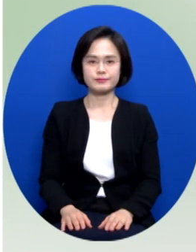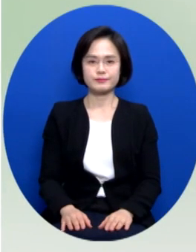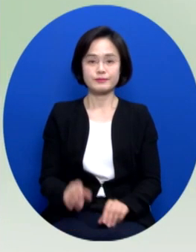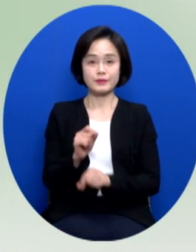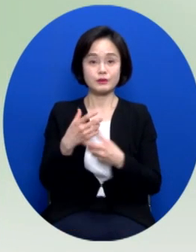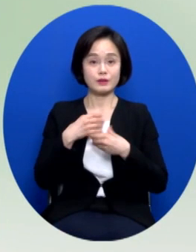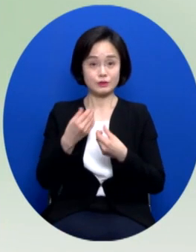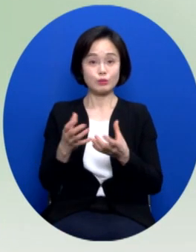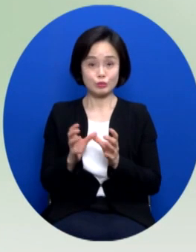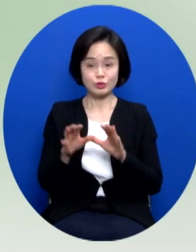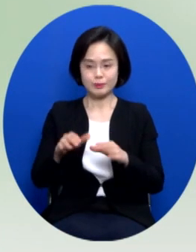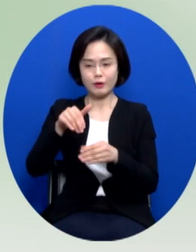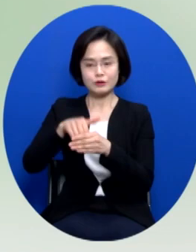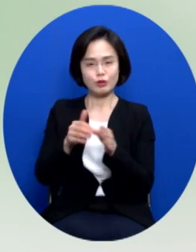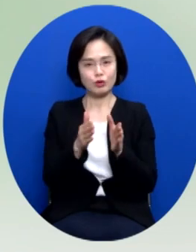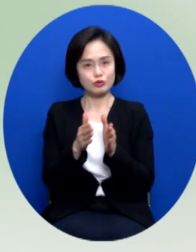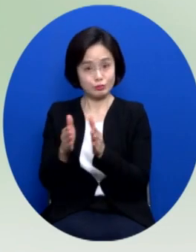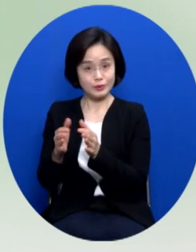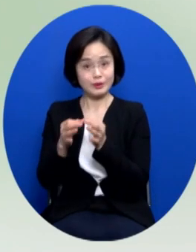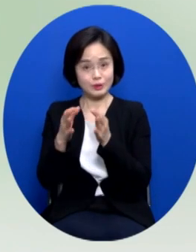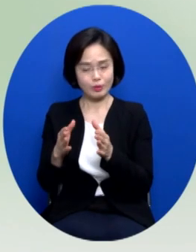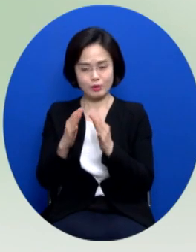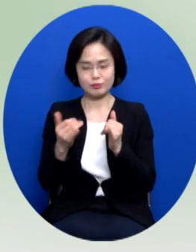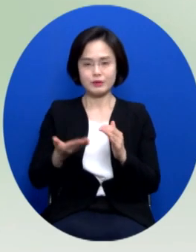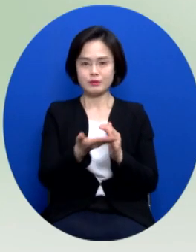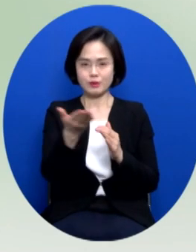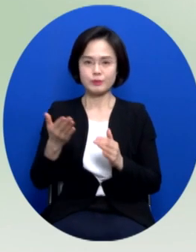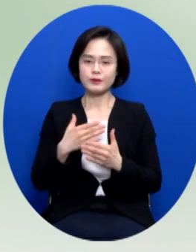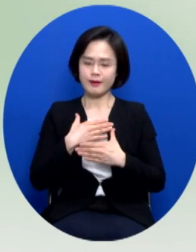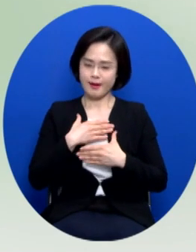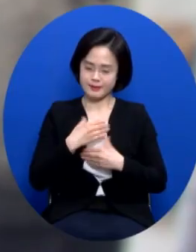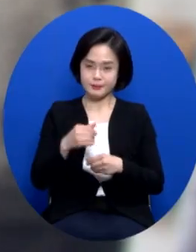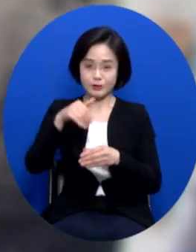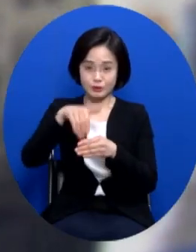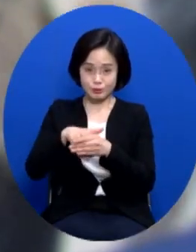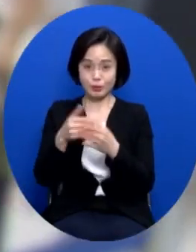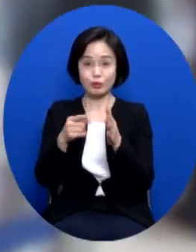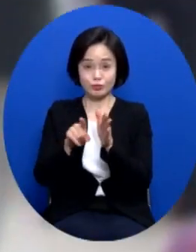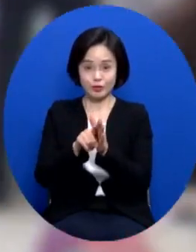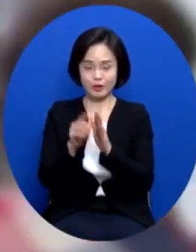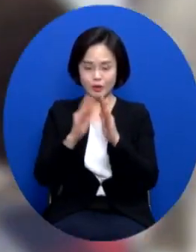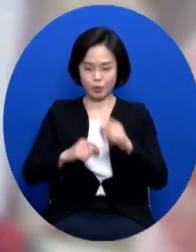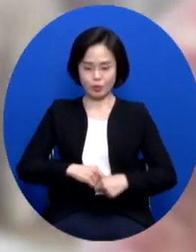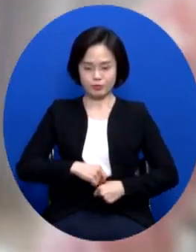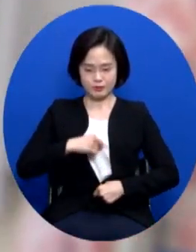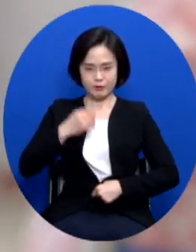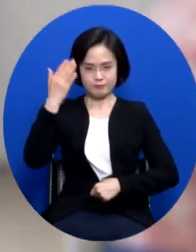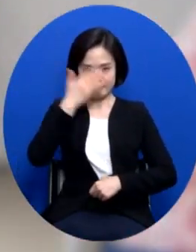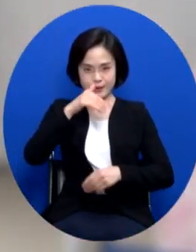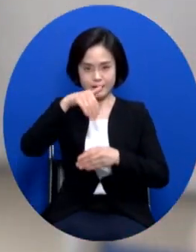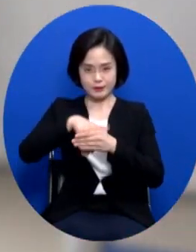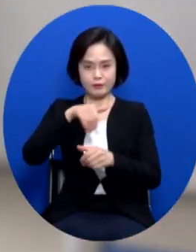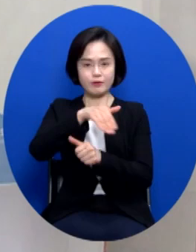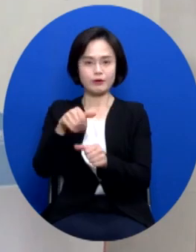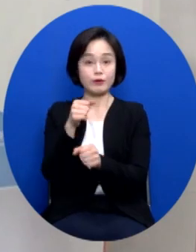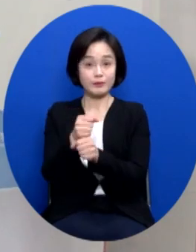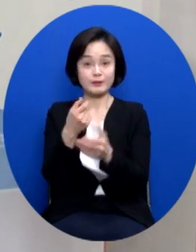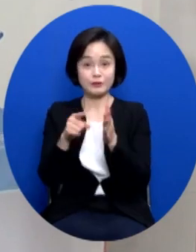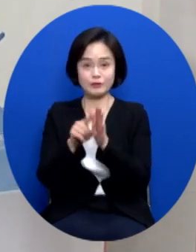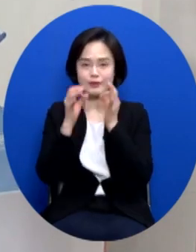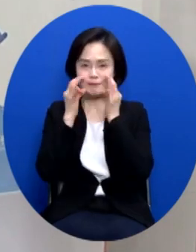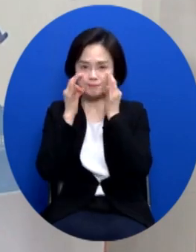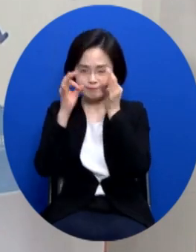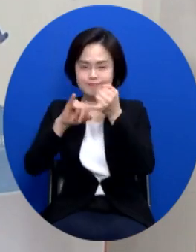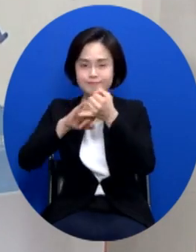행안부는 이번 선거를 준비하면서 국민 여러분이 안심하고 투표할 수 있도록 공정하고 투명한 선거 환경 조성에